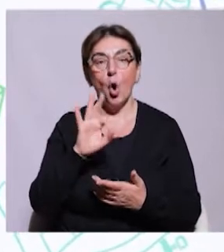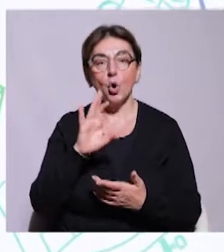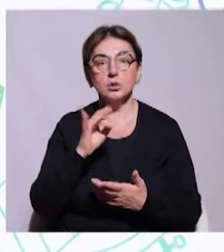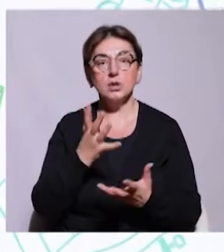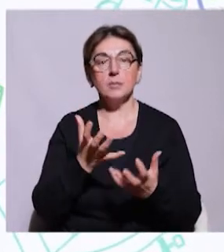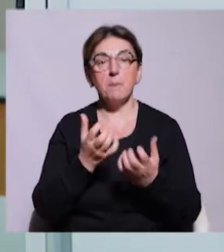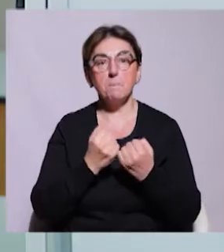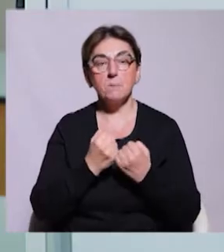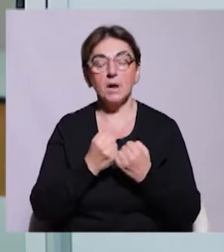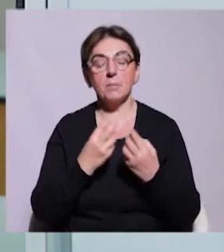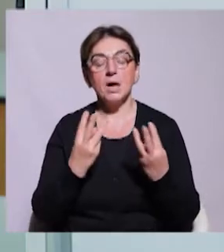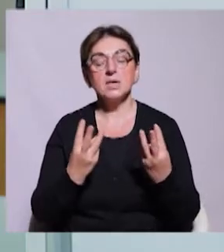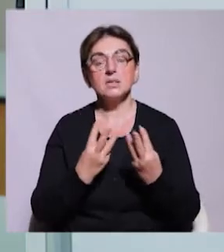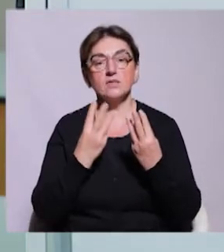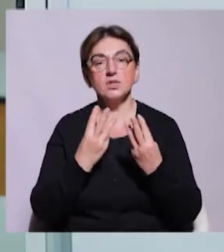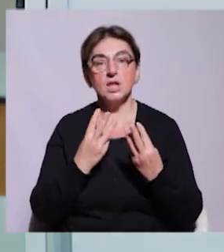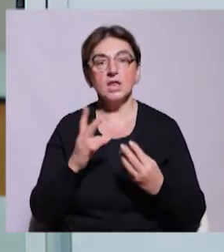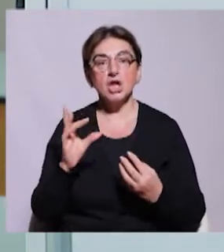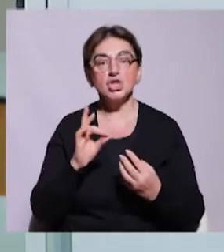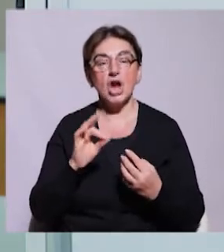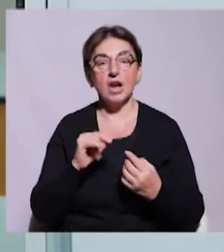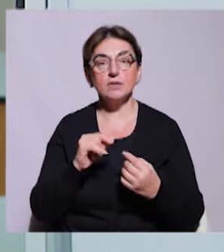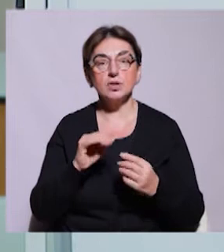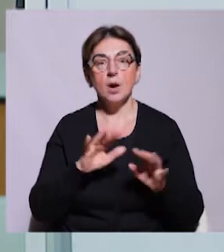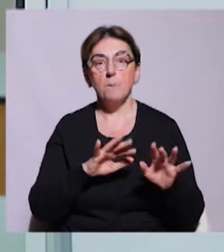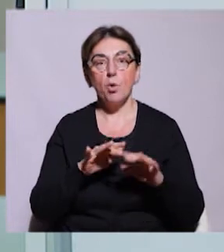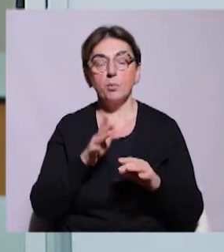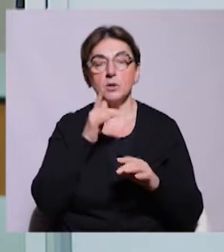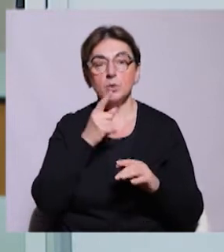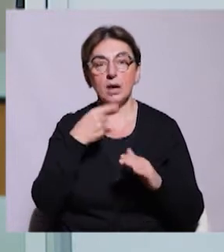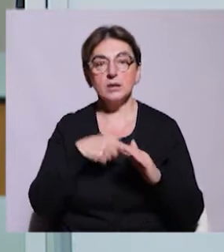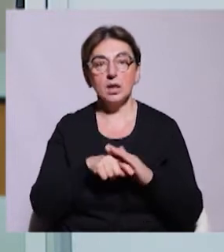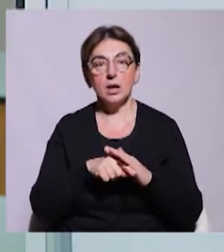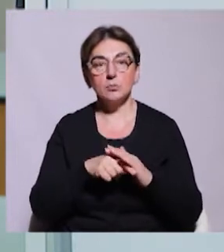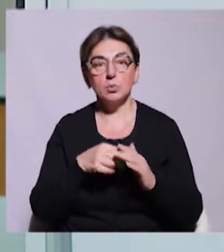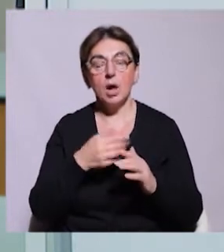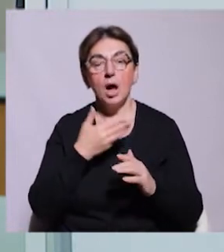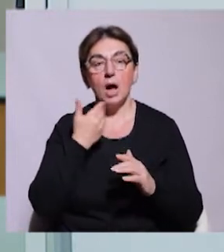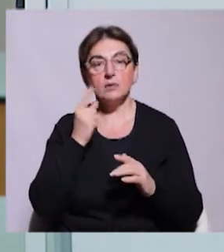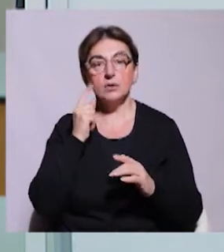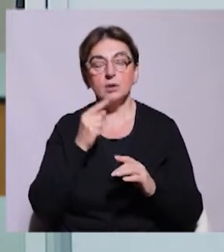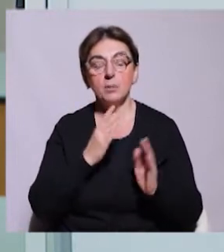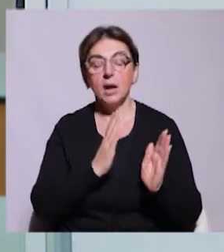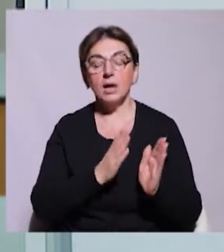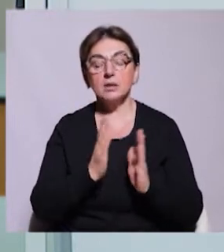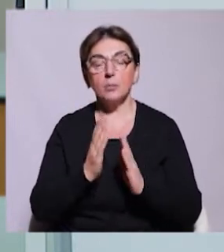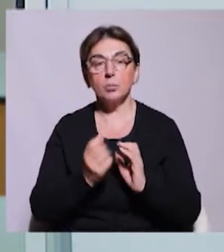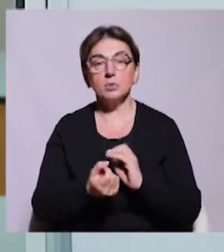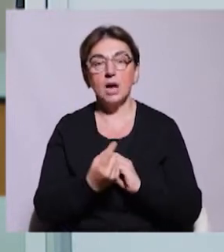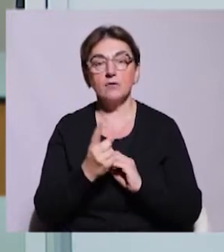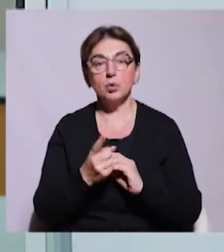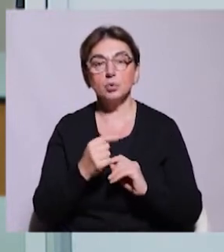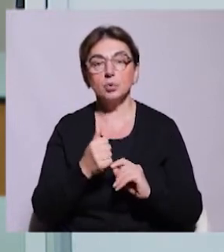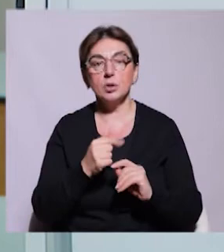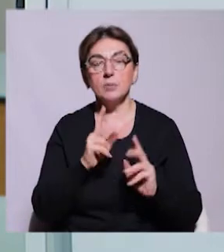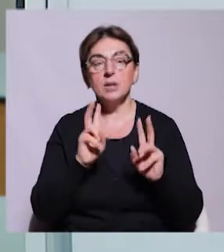რომ ოქსიდები მიიღებიან წვისა და ჟანგვის პროცესის დროს. აქედან გამომდინარე, მოდით, მე მგონი ლოგიკური იქნება ეტაპობრივად მივყვეთ